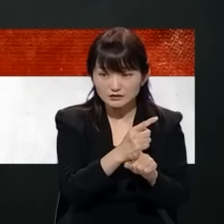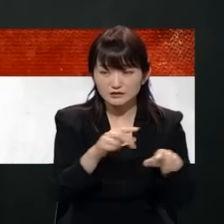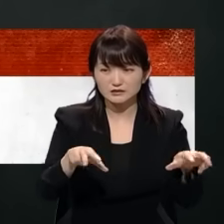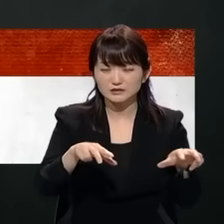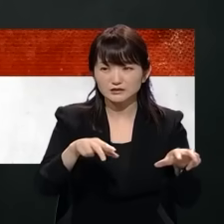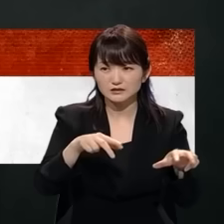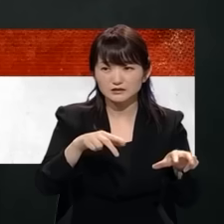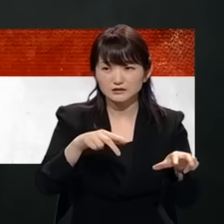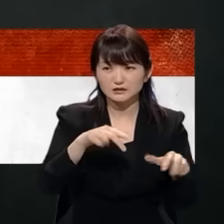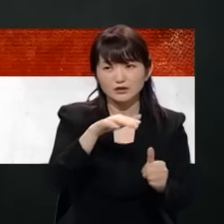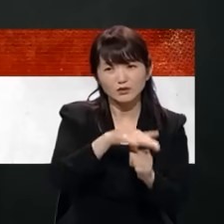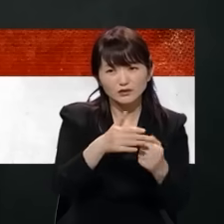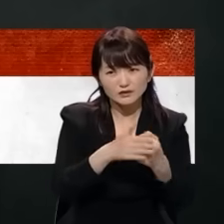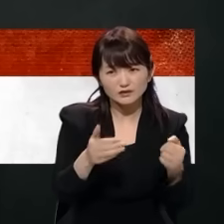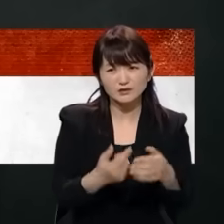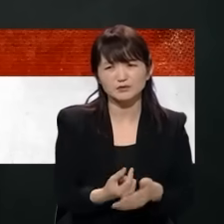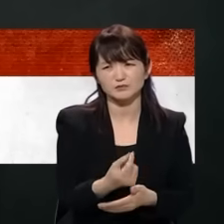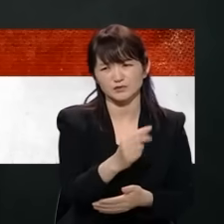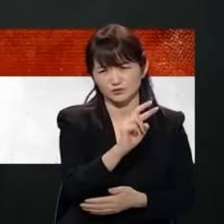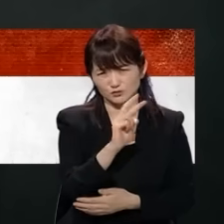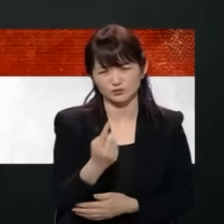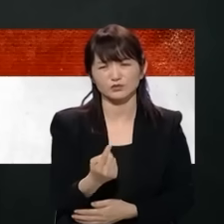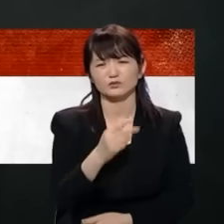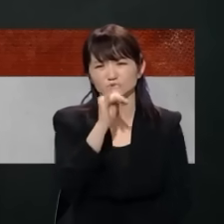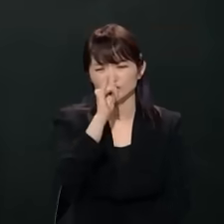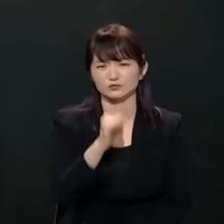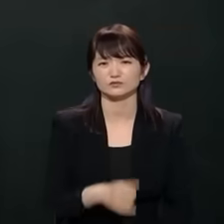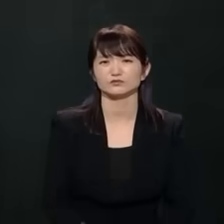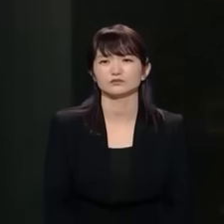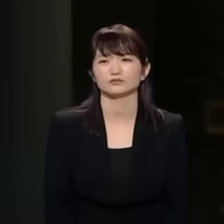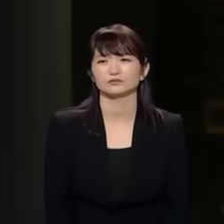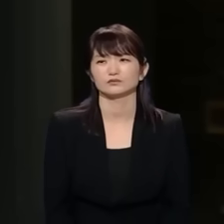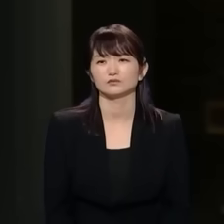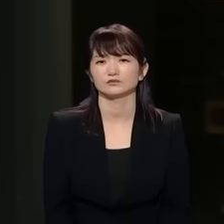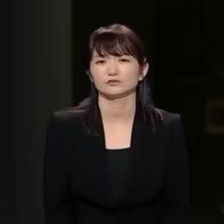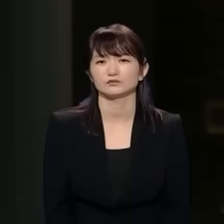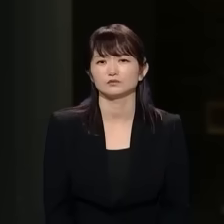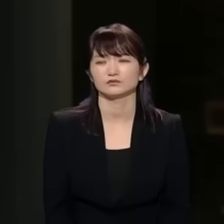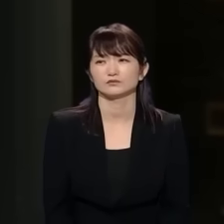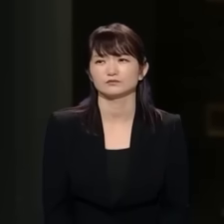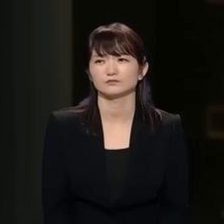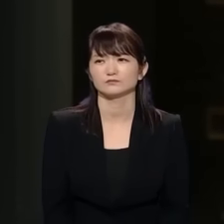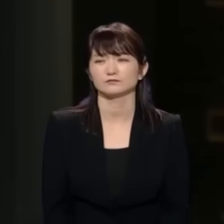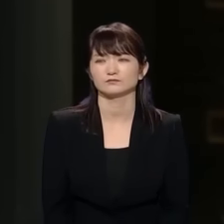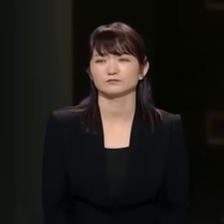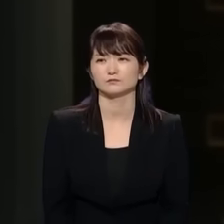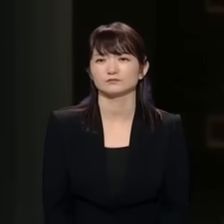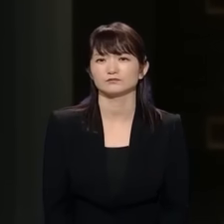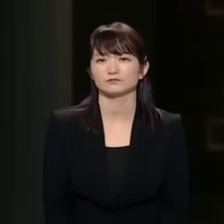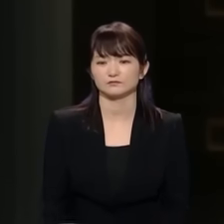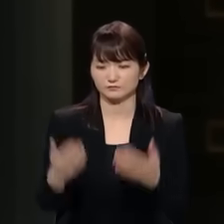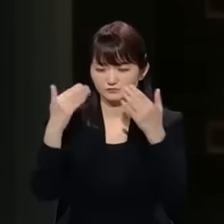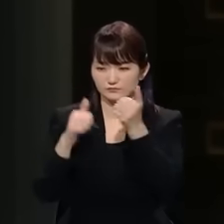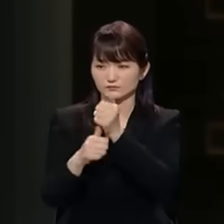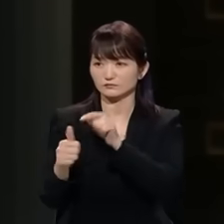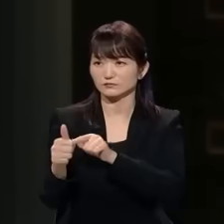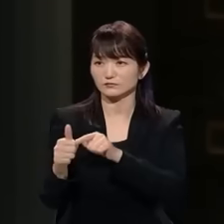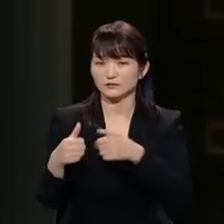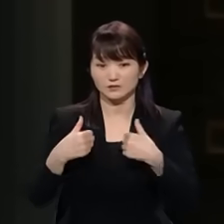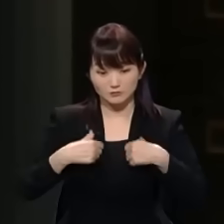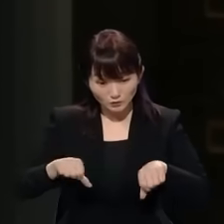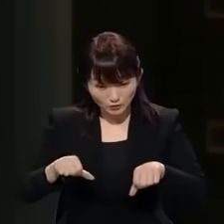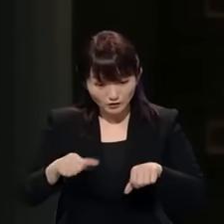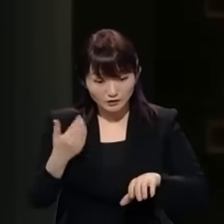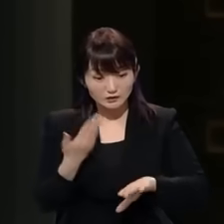어리기 때문에 금방 돌아올 가능성은 보여요. 자, 만약에 이 학교, 이 교감 선생님도 포기해서